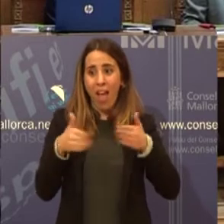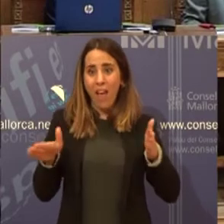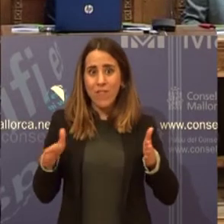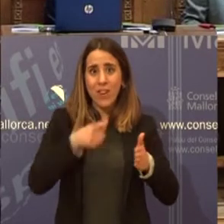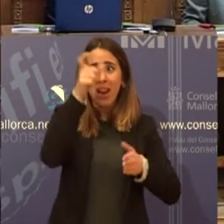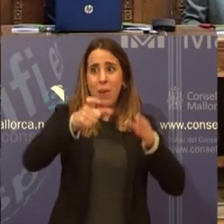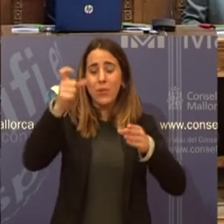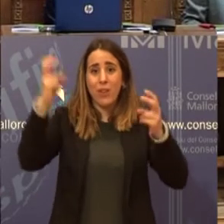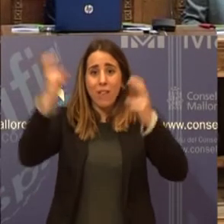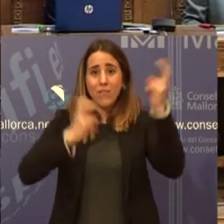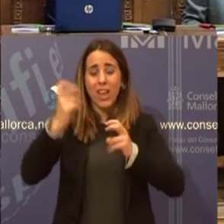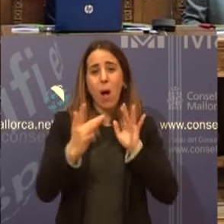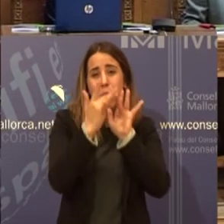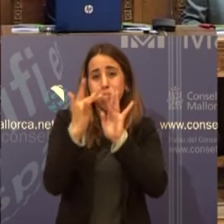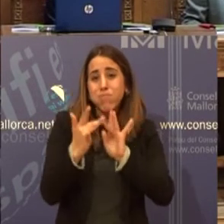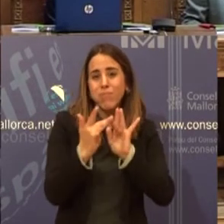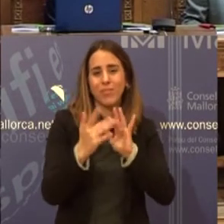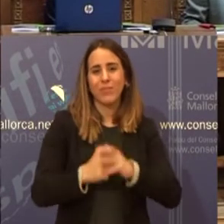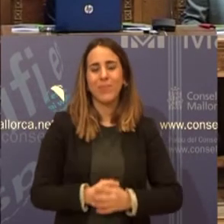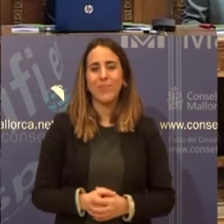aquest espai i apropar-ho a la gent.